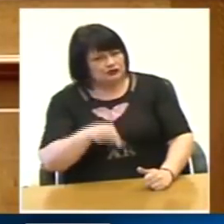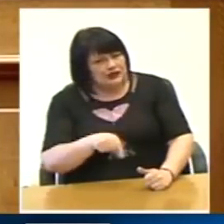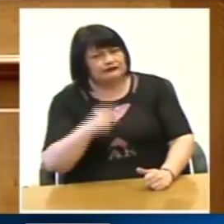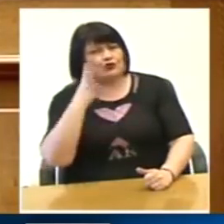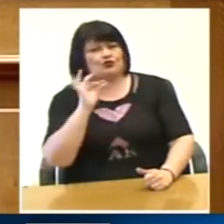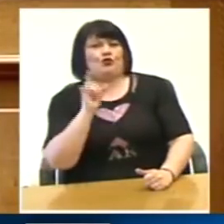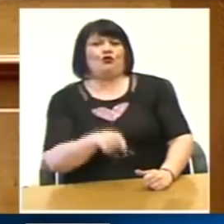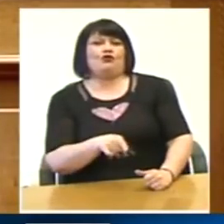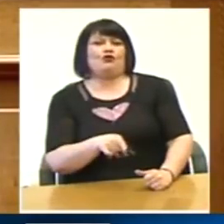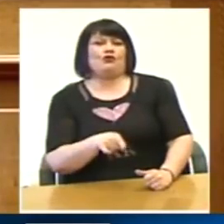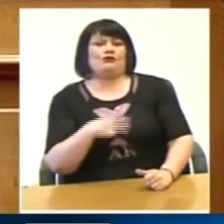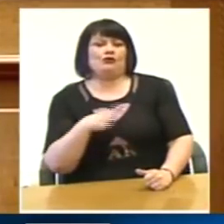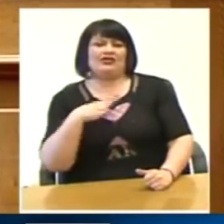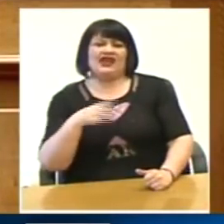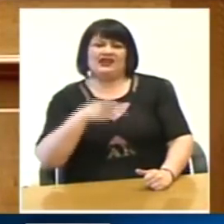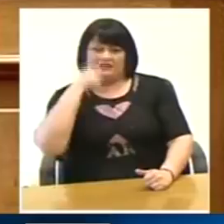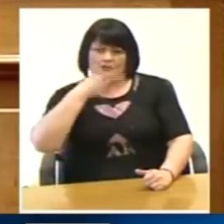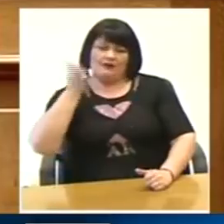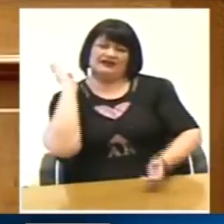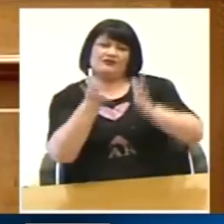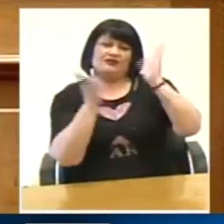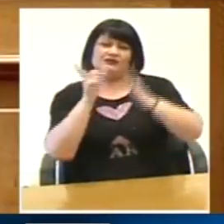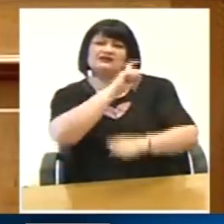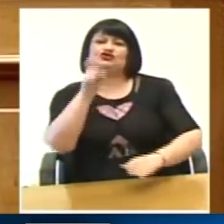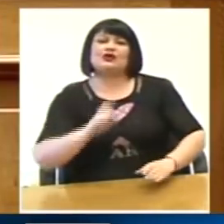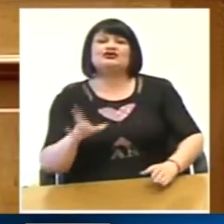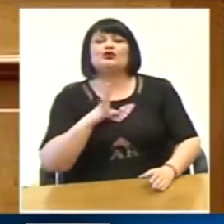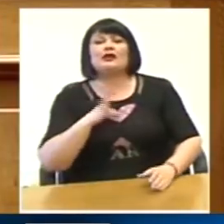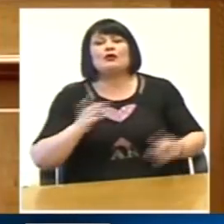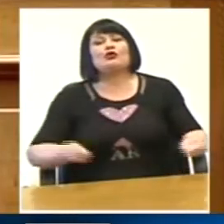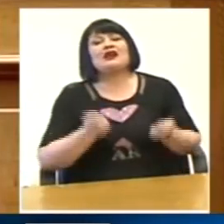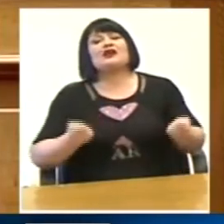αιτία που τσακίζει τα δικαιώματα και τις ζωές των εργαζόμενων.